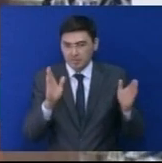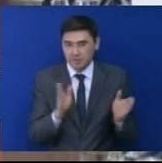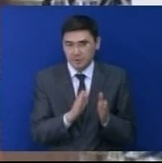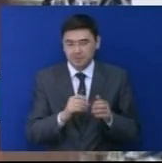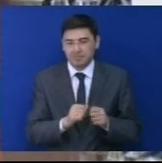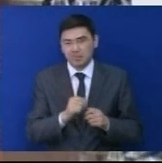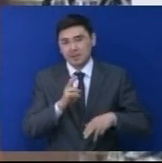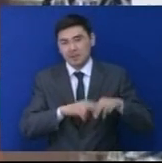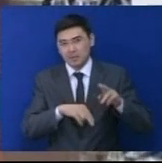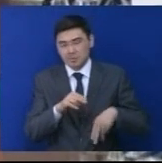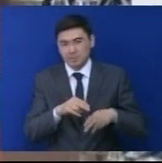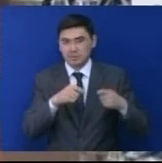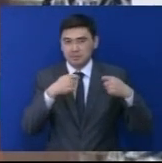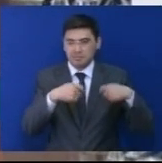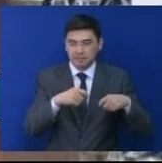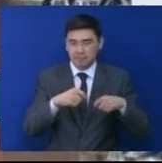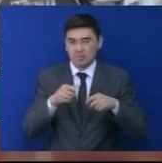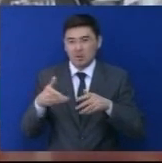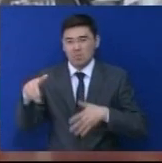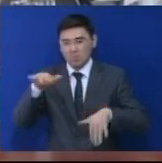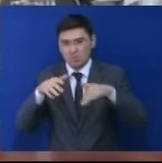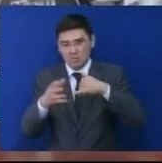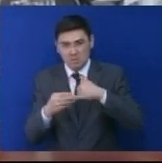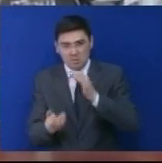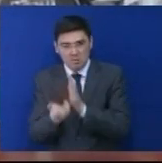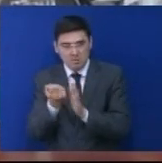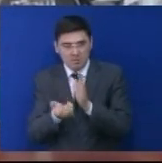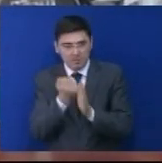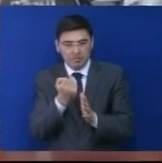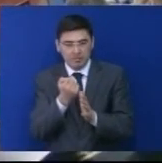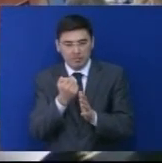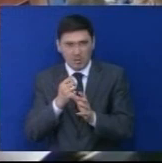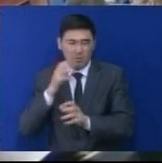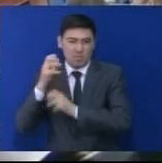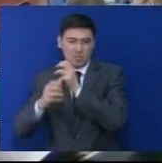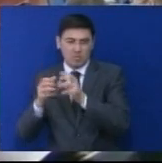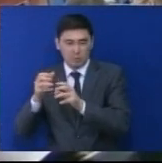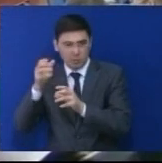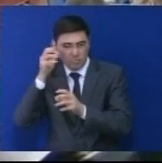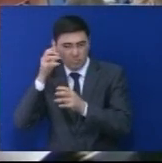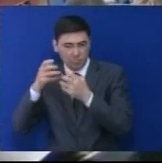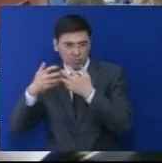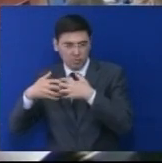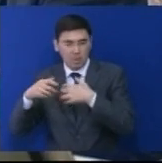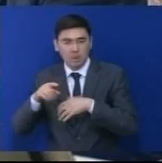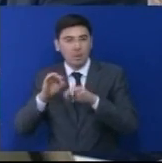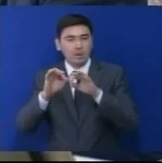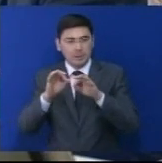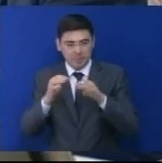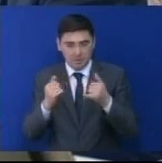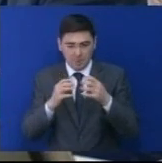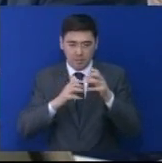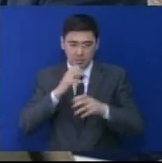Строительство, торговля, горнодобывающая отрасль. По прогнозам международных экспертов и институтов развития, темпы роста